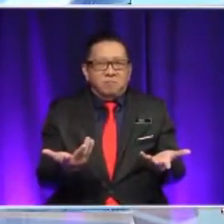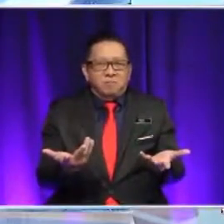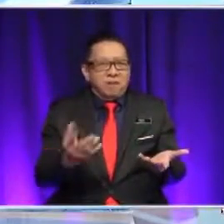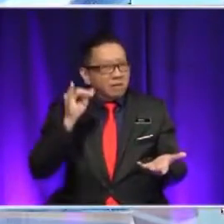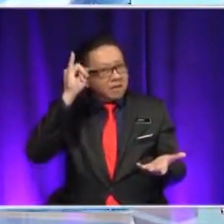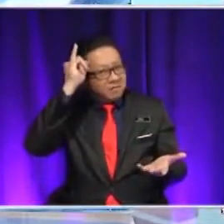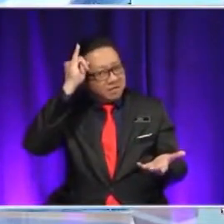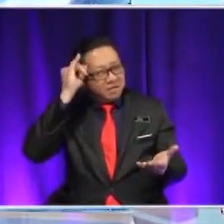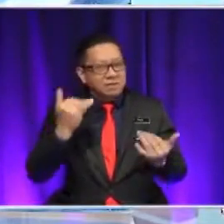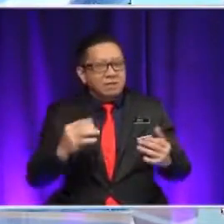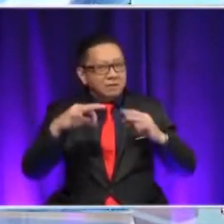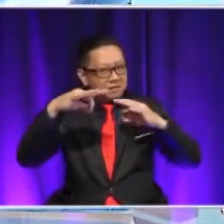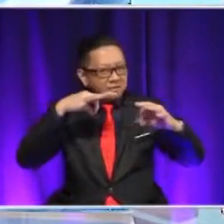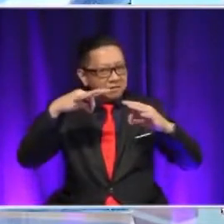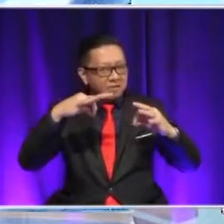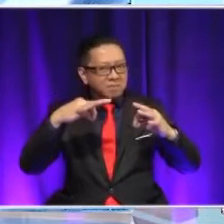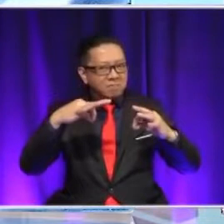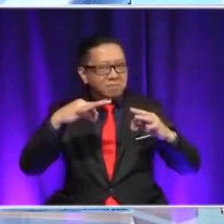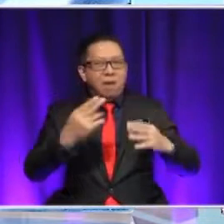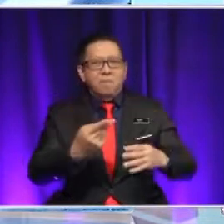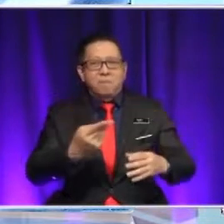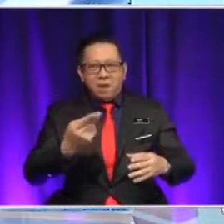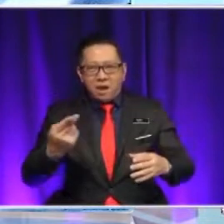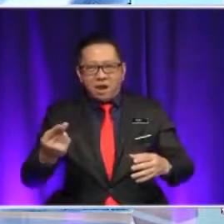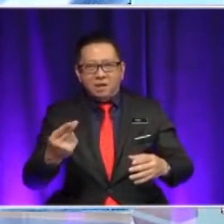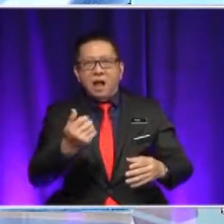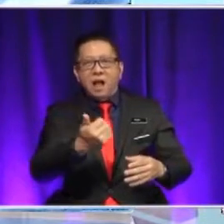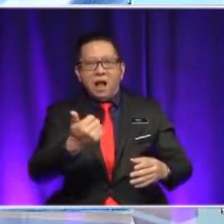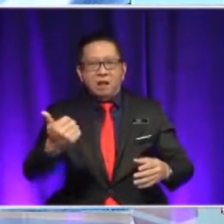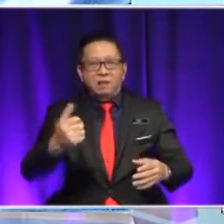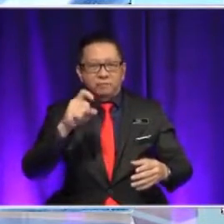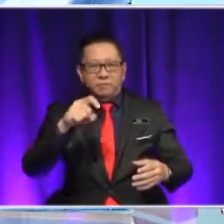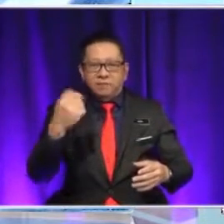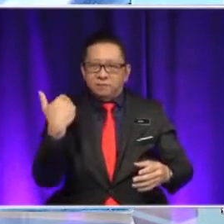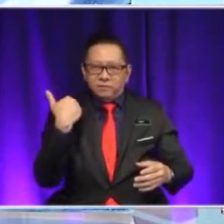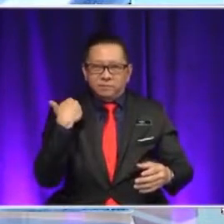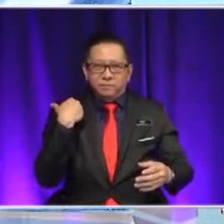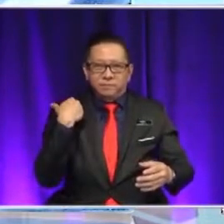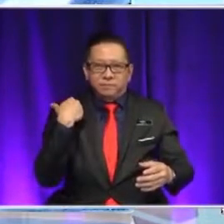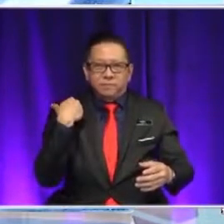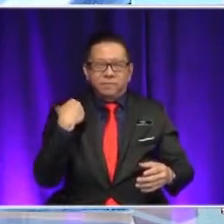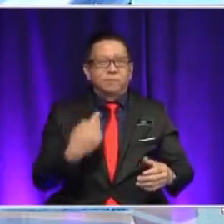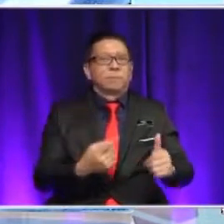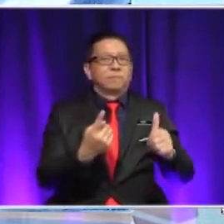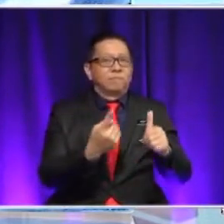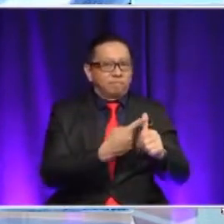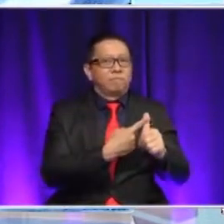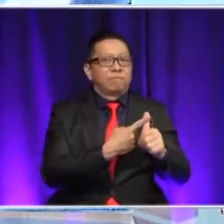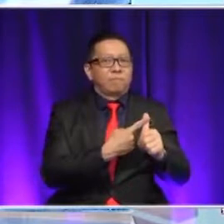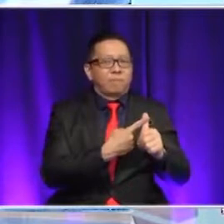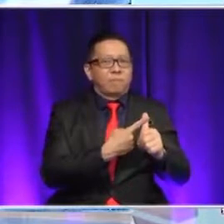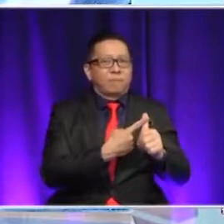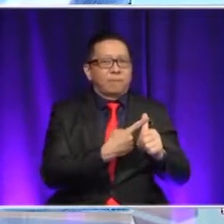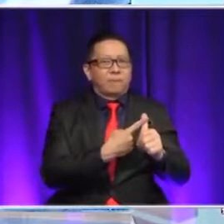vtc guna Terangkan alat dan bahan yang kita perlu untuk menghasilkan karya teknik Pasa atas basah dekat sini cek